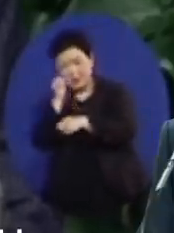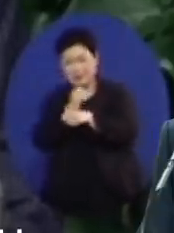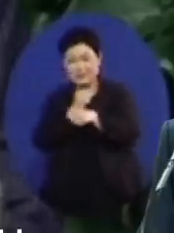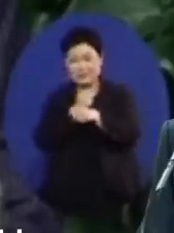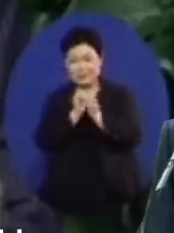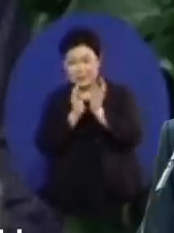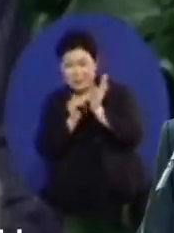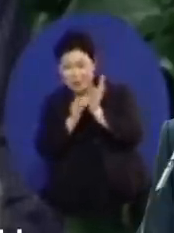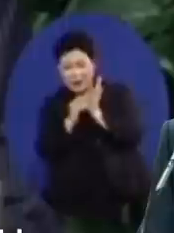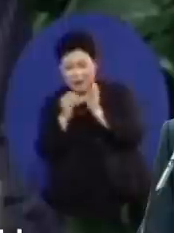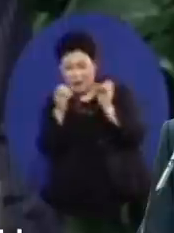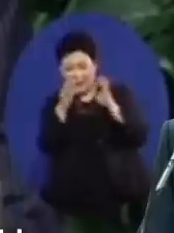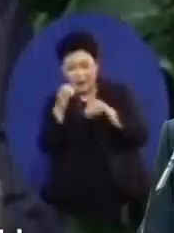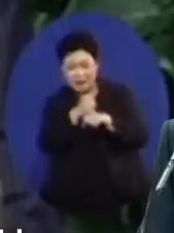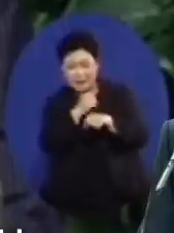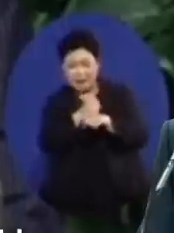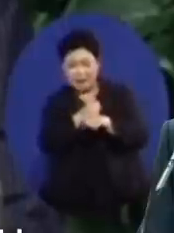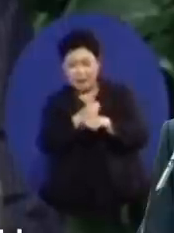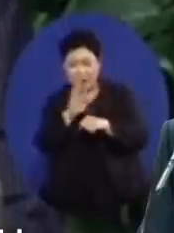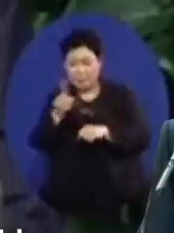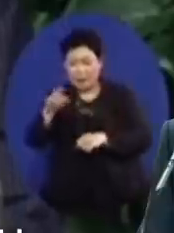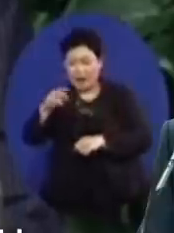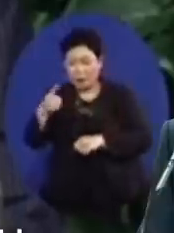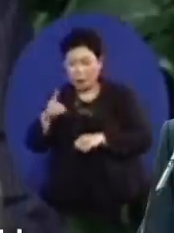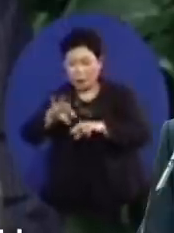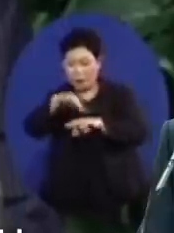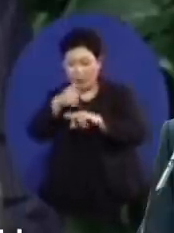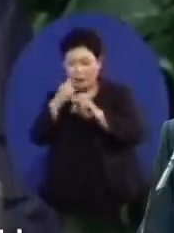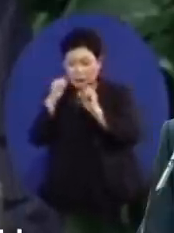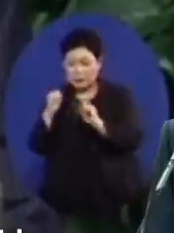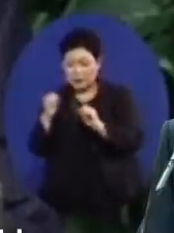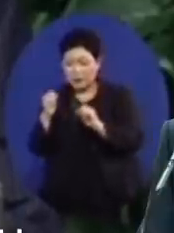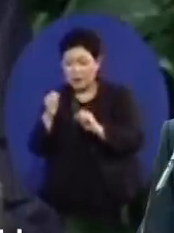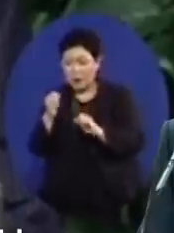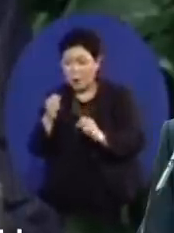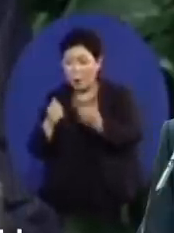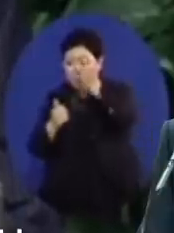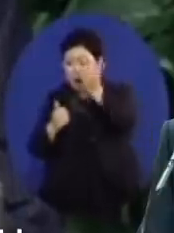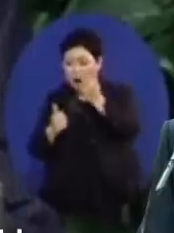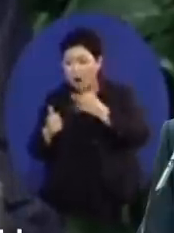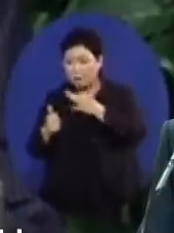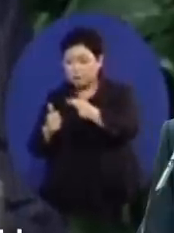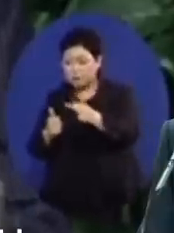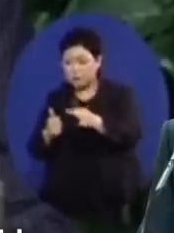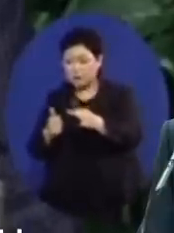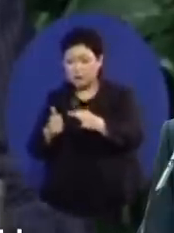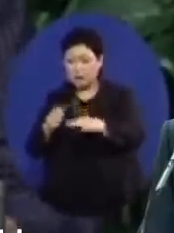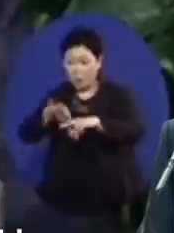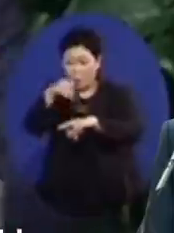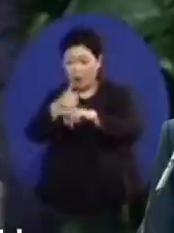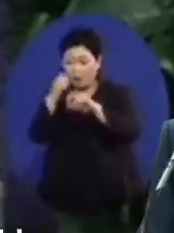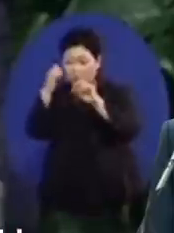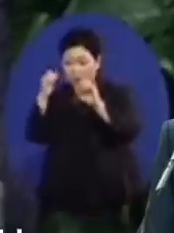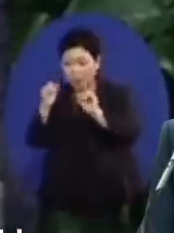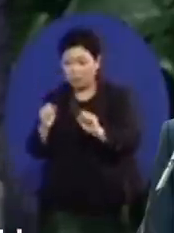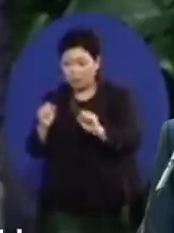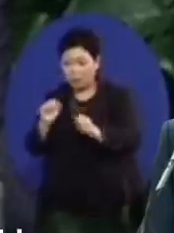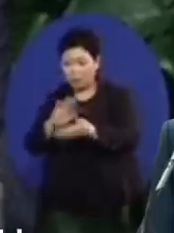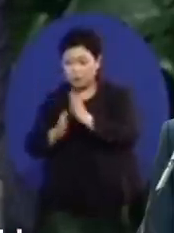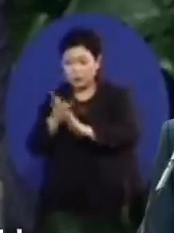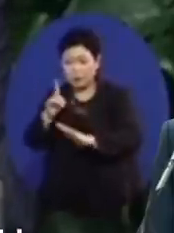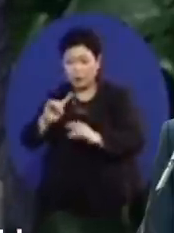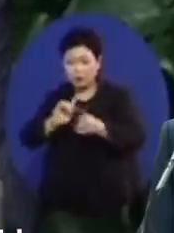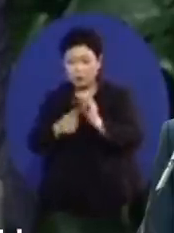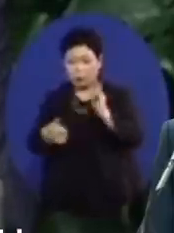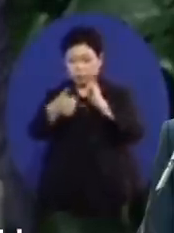이야기를 하는데, 아, 바로가 있을 때는 오빠라 하더니 바로가 없으니까 여보 당신 완전히 서로가 끌어안고